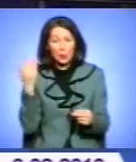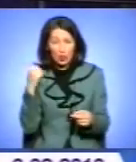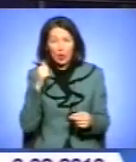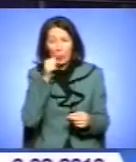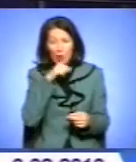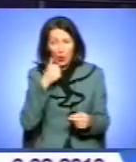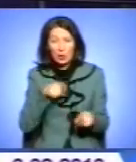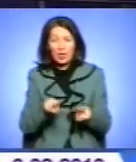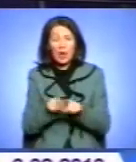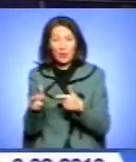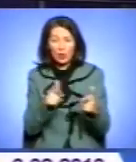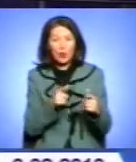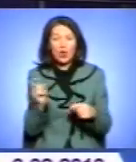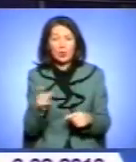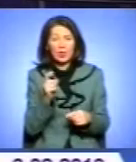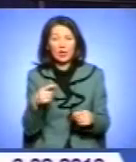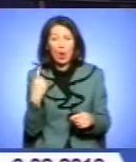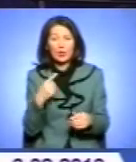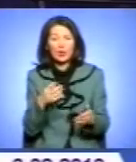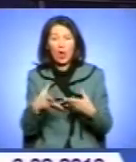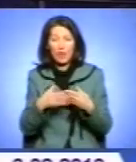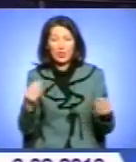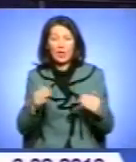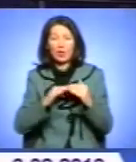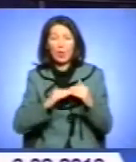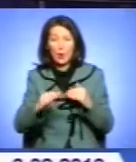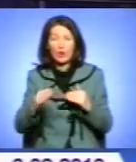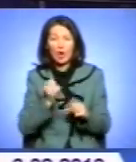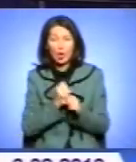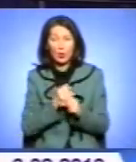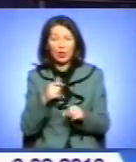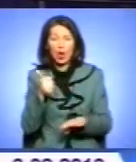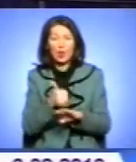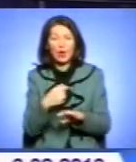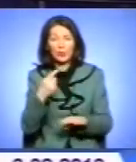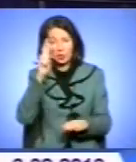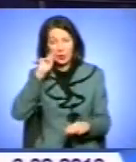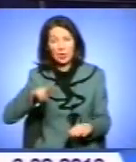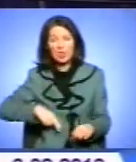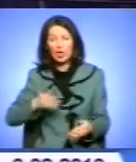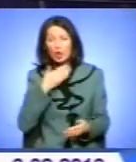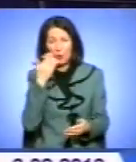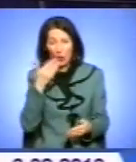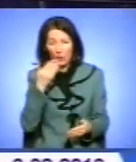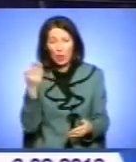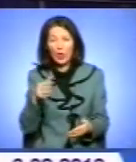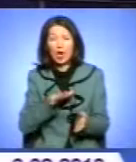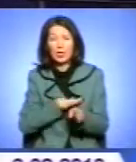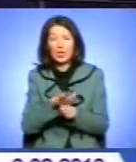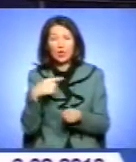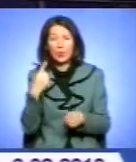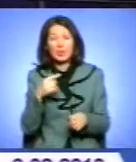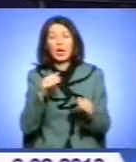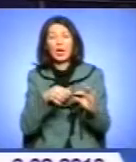підготовку господарств області до весняно-польових робіт. Голова облдержадміністрації доповів про реалізацію в області низки